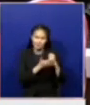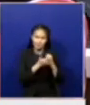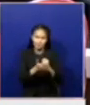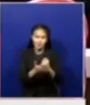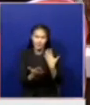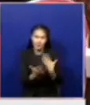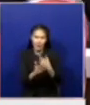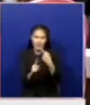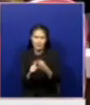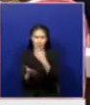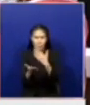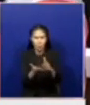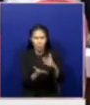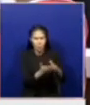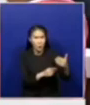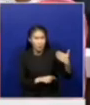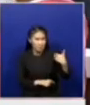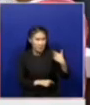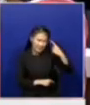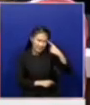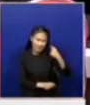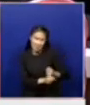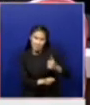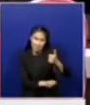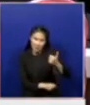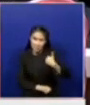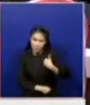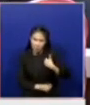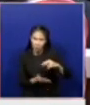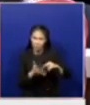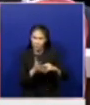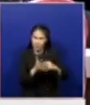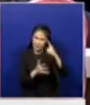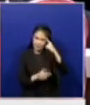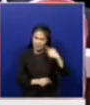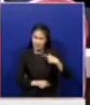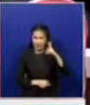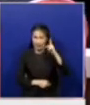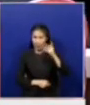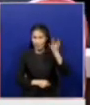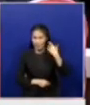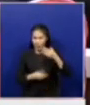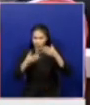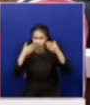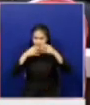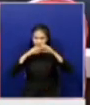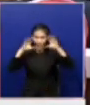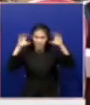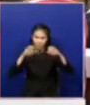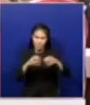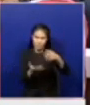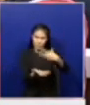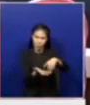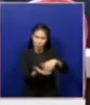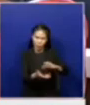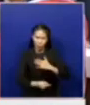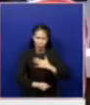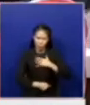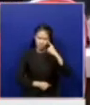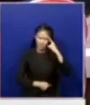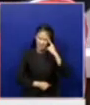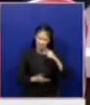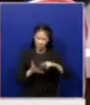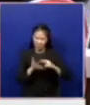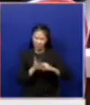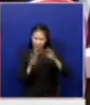หนี้คืนประกอบด้วยซึ่งจากการแถลงของรัฐบาลกระผมยังไม่เห็นว่ารัฐบาลจะแสดง